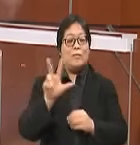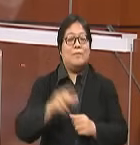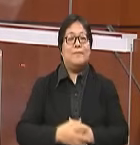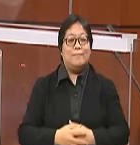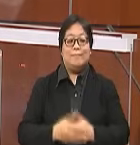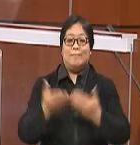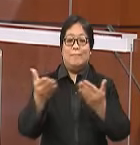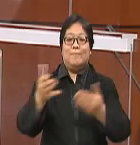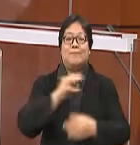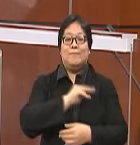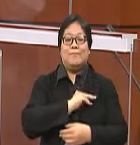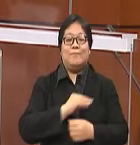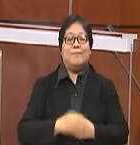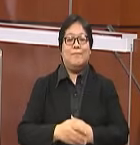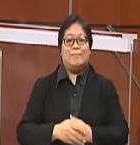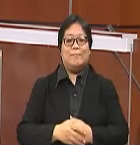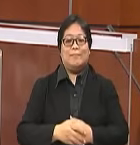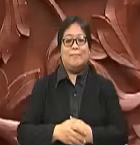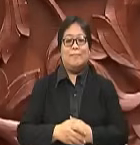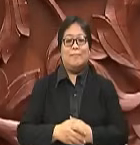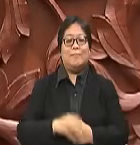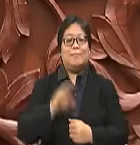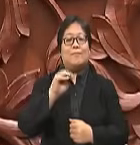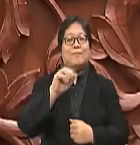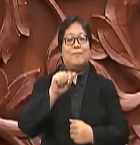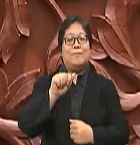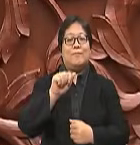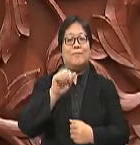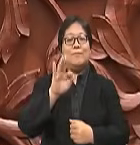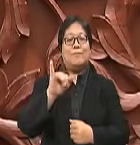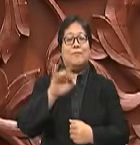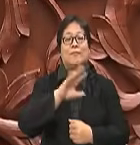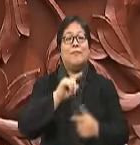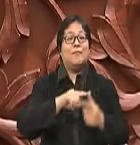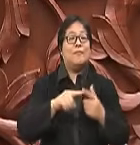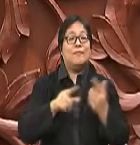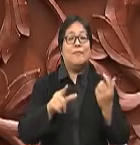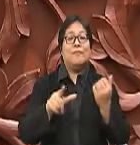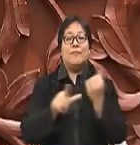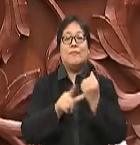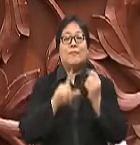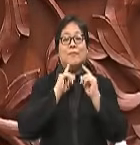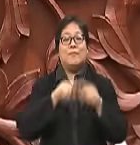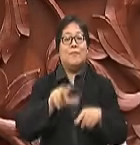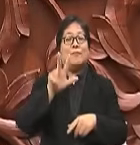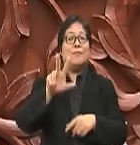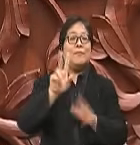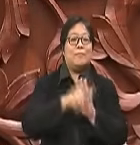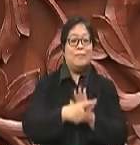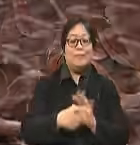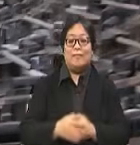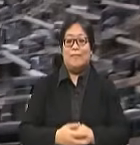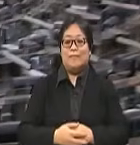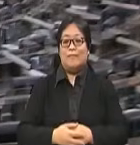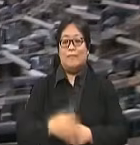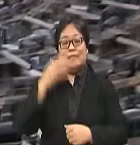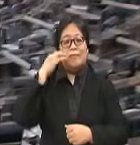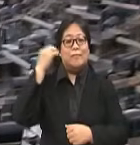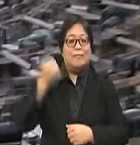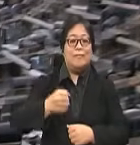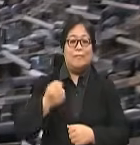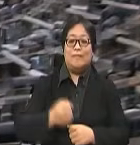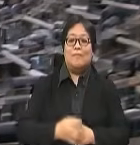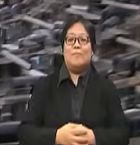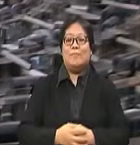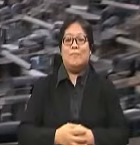celah Winfrey alam sekita danae atau temanya jawab 3menit Solo waalaikum